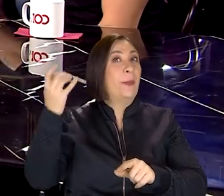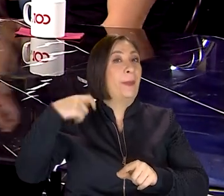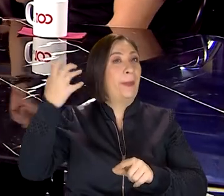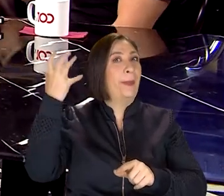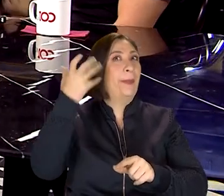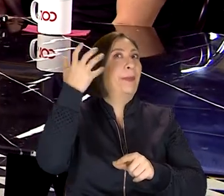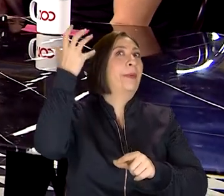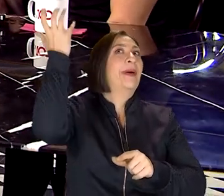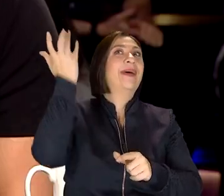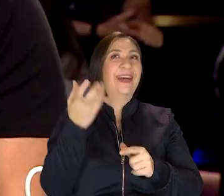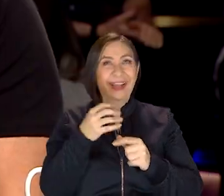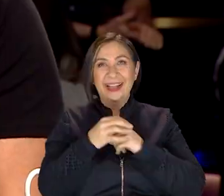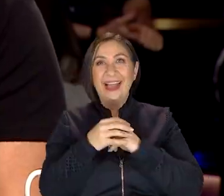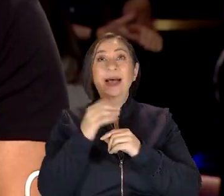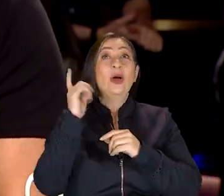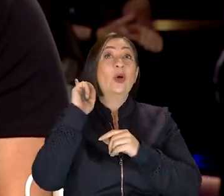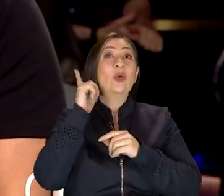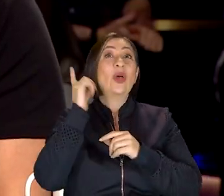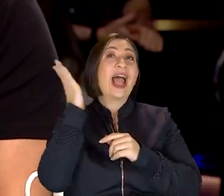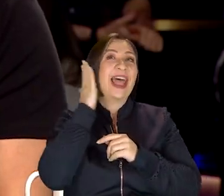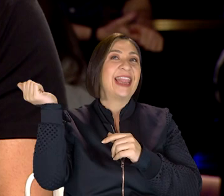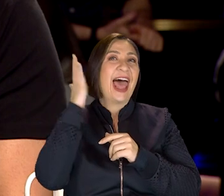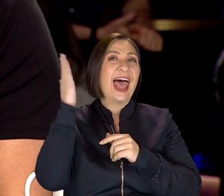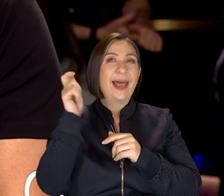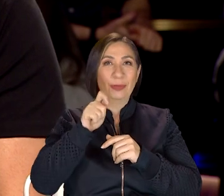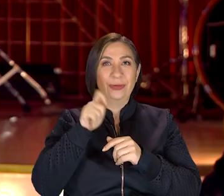Ne varsa yakarlar hakikaten. Böyle. Ben abi kulak ağdasına